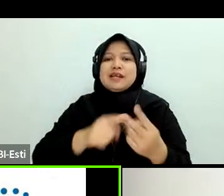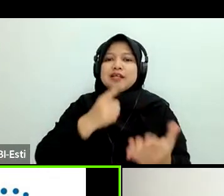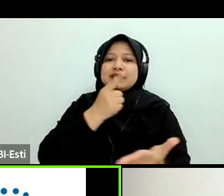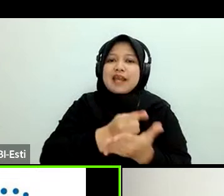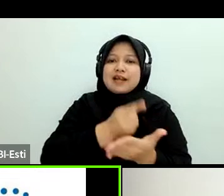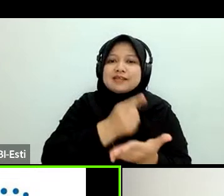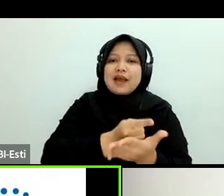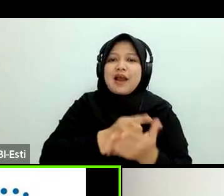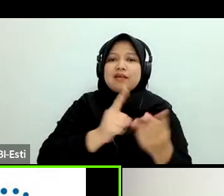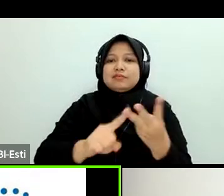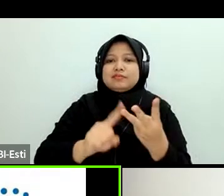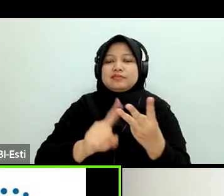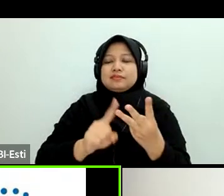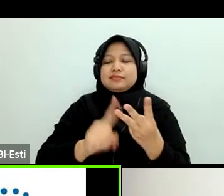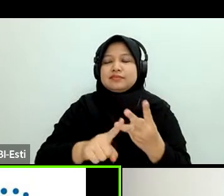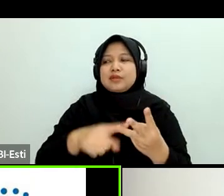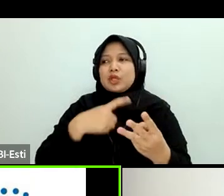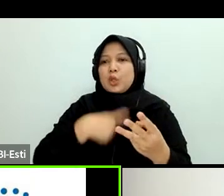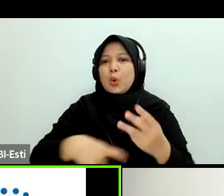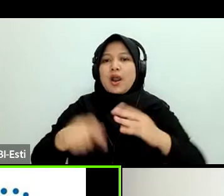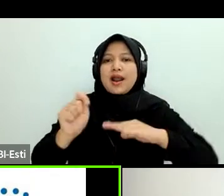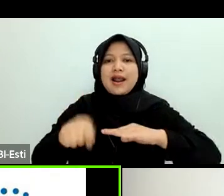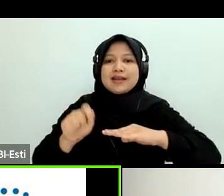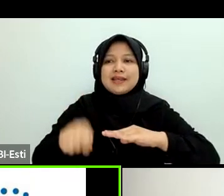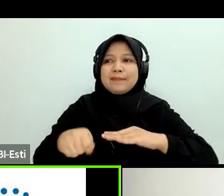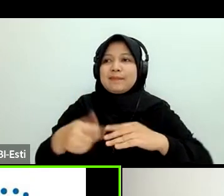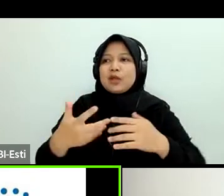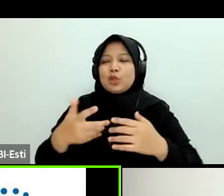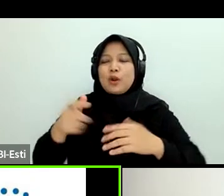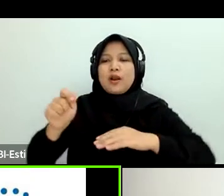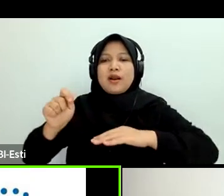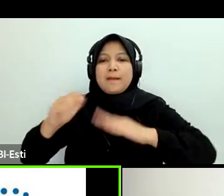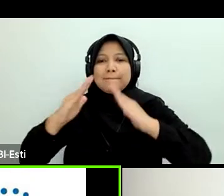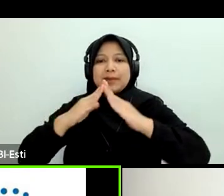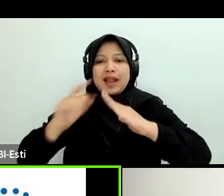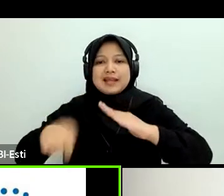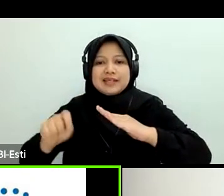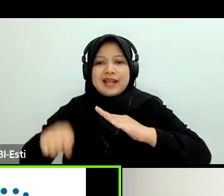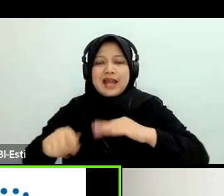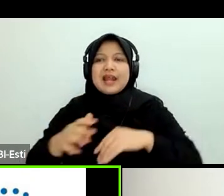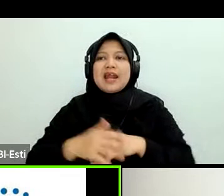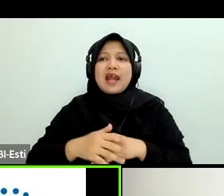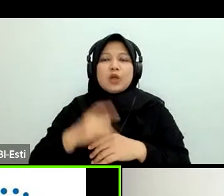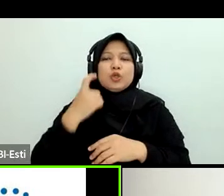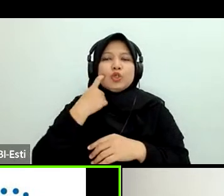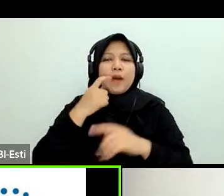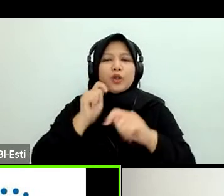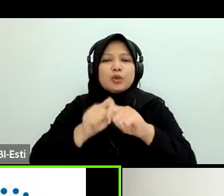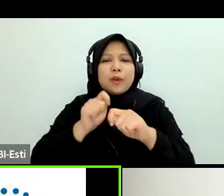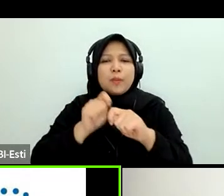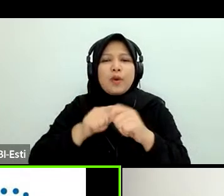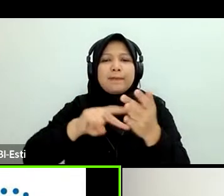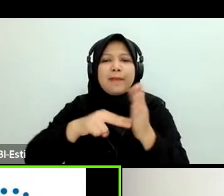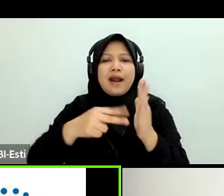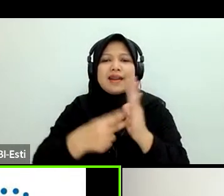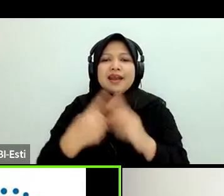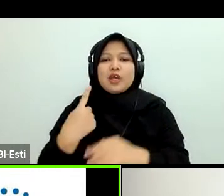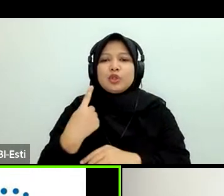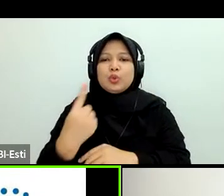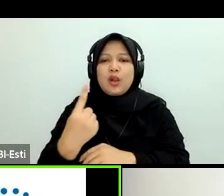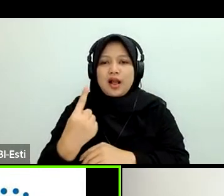membuat maknanya itu sedapat mungkin tunggal memang sulit sekali ya karena konsep-konsep itu banyak sekali